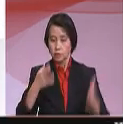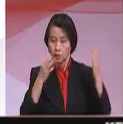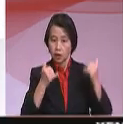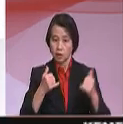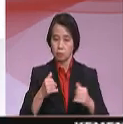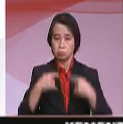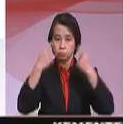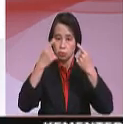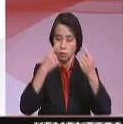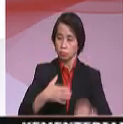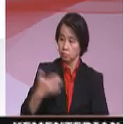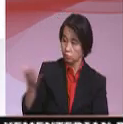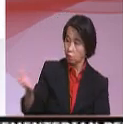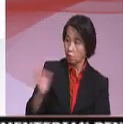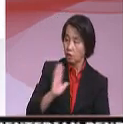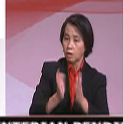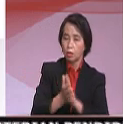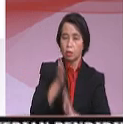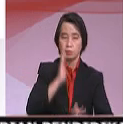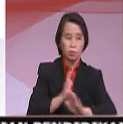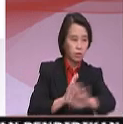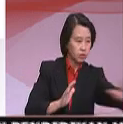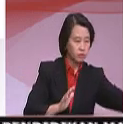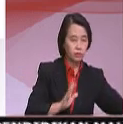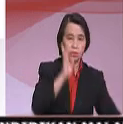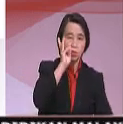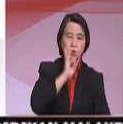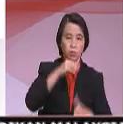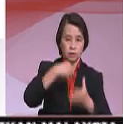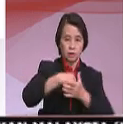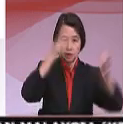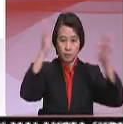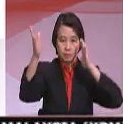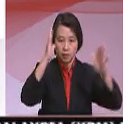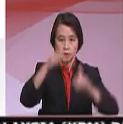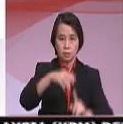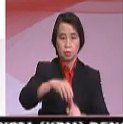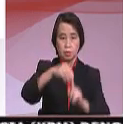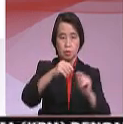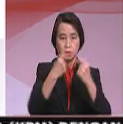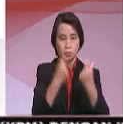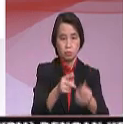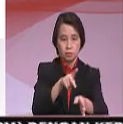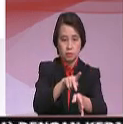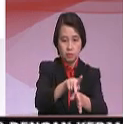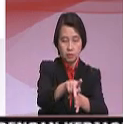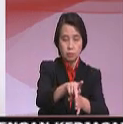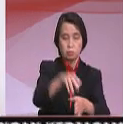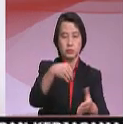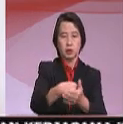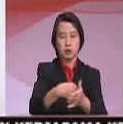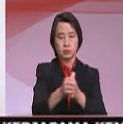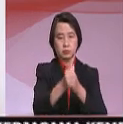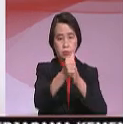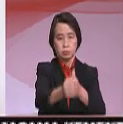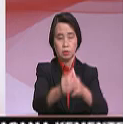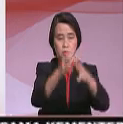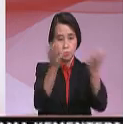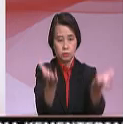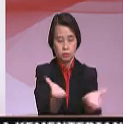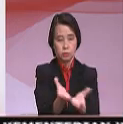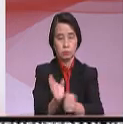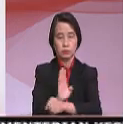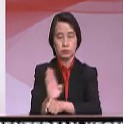kejayaan beliau menjadi inspirasi kepada semua wanita di negara ini, khususnya golongan profesional dalam kepimpinan dunia